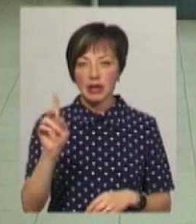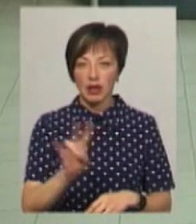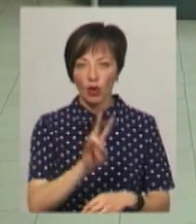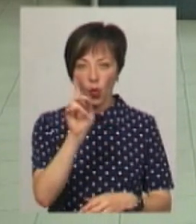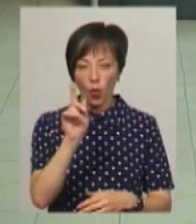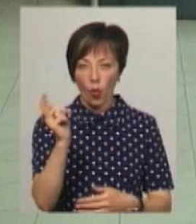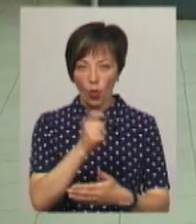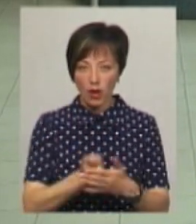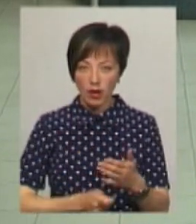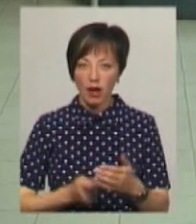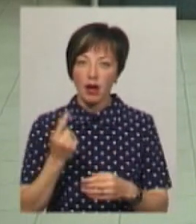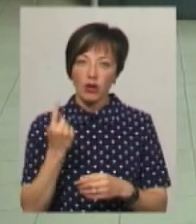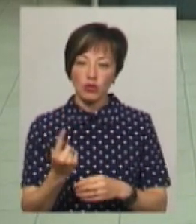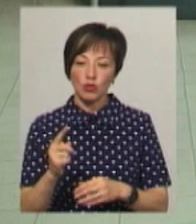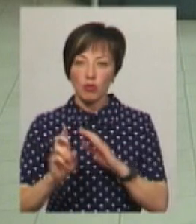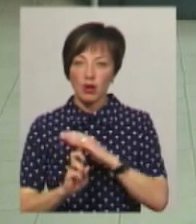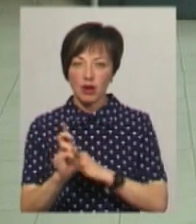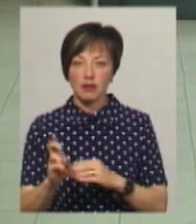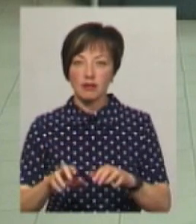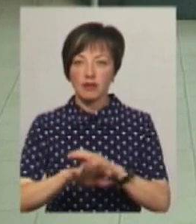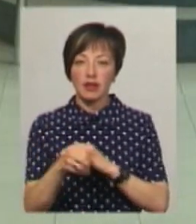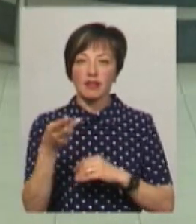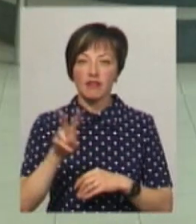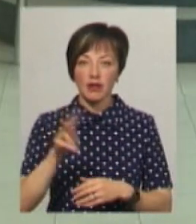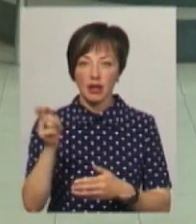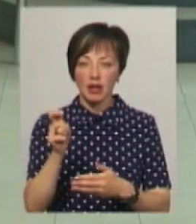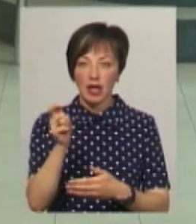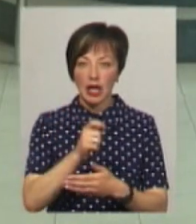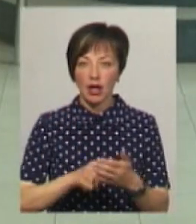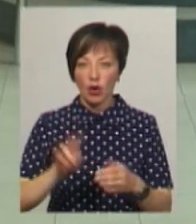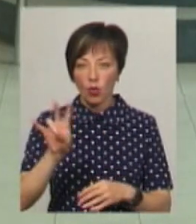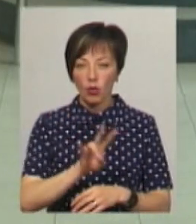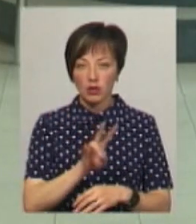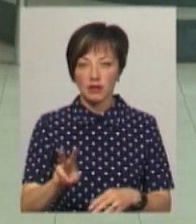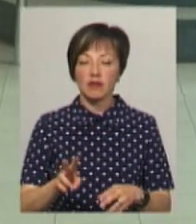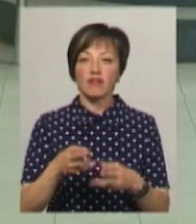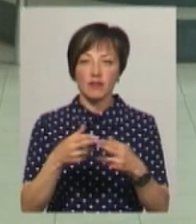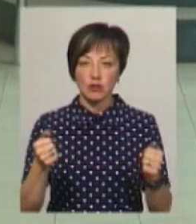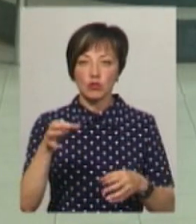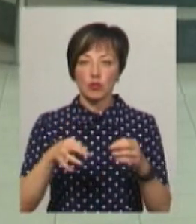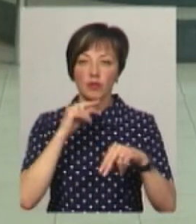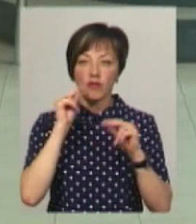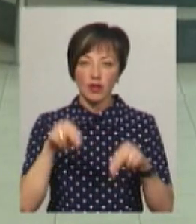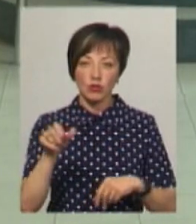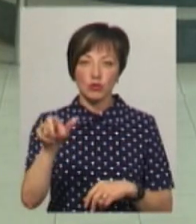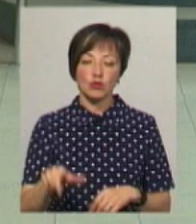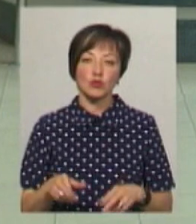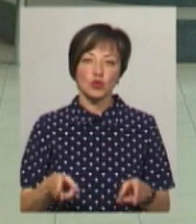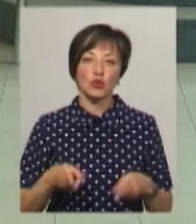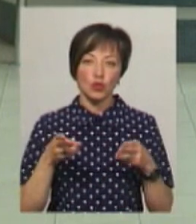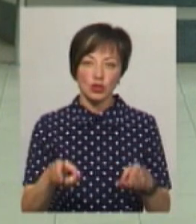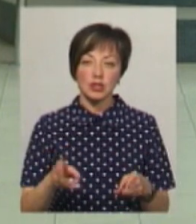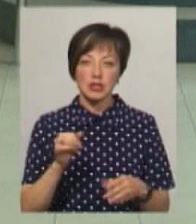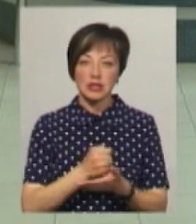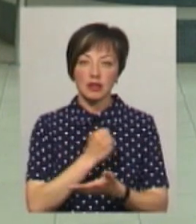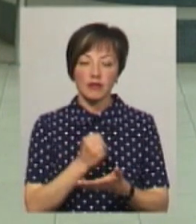храмі протягом кількох днів він виніс 2 ікони. Судом було визнано дану особу винною у вчиненні злочину